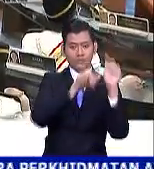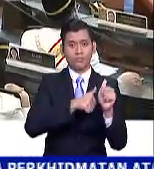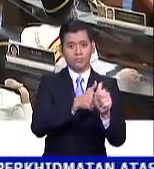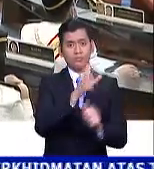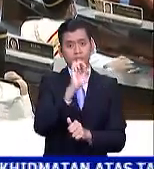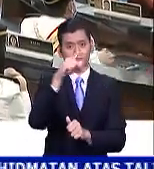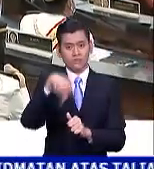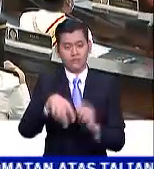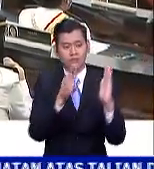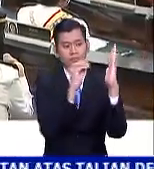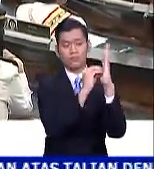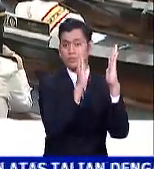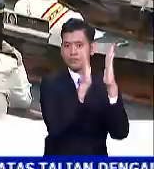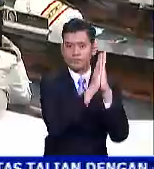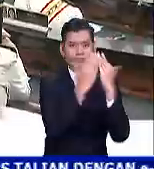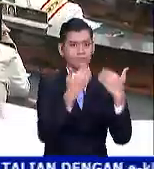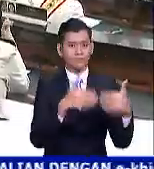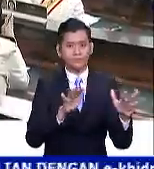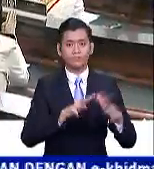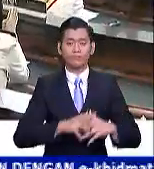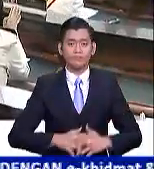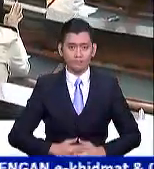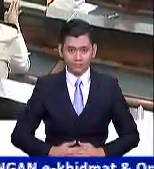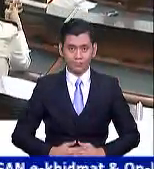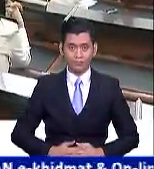yang telah ditetapkan.